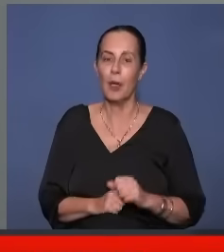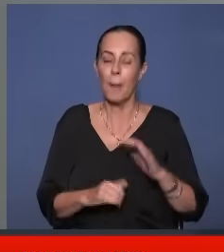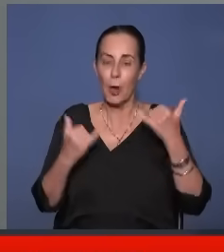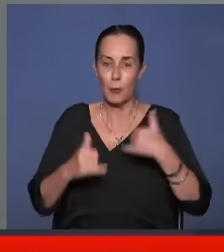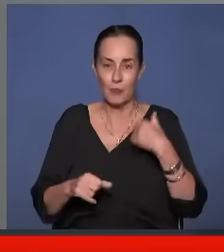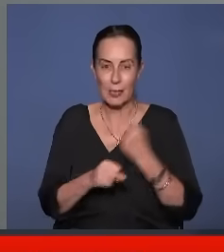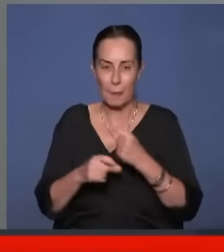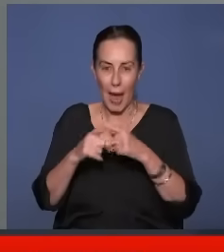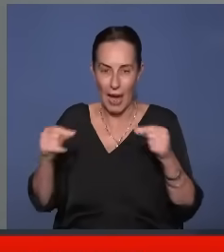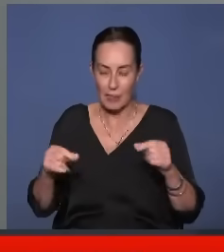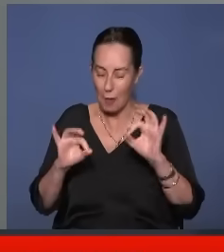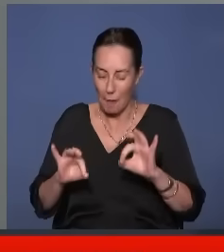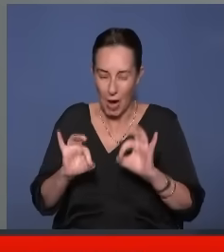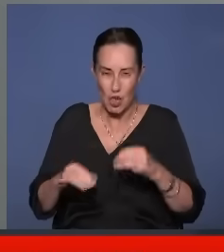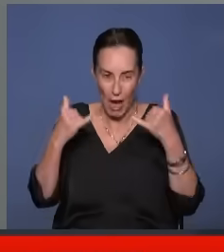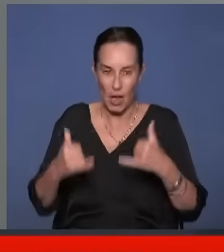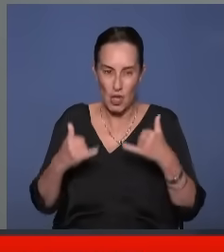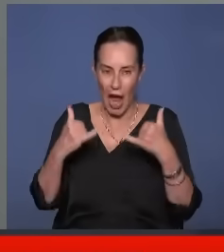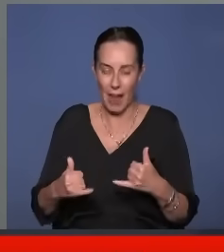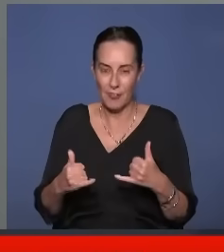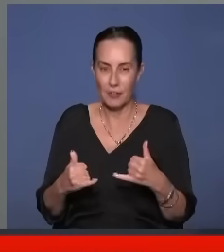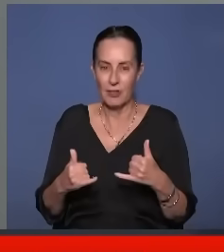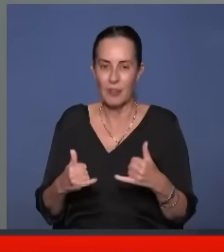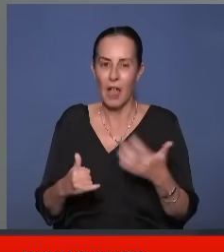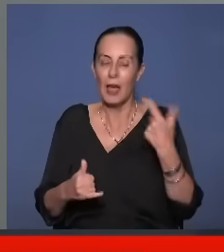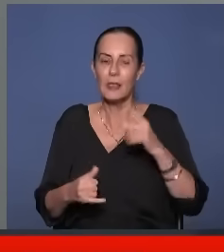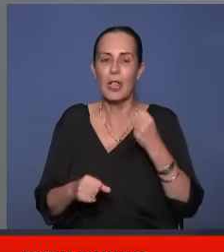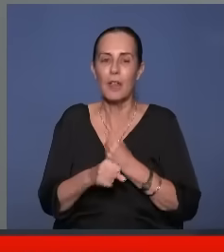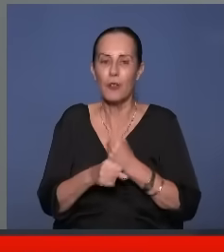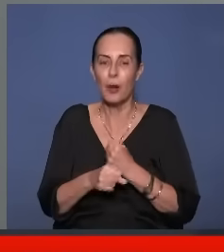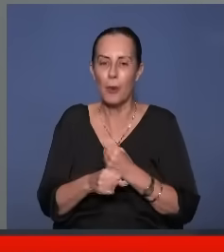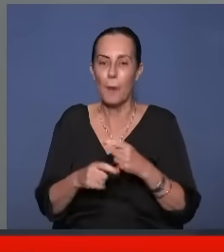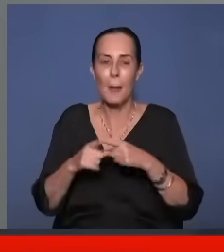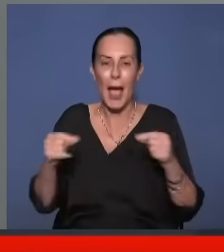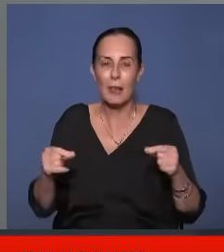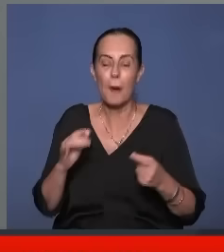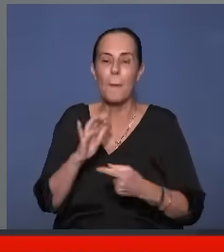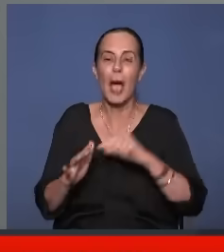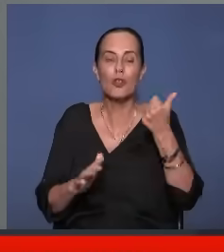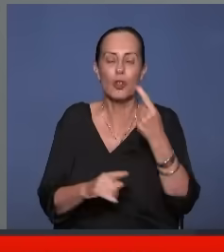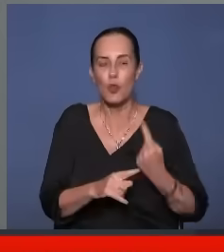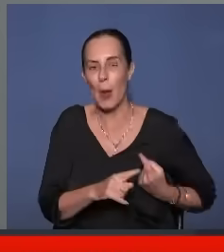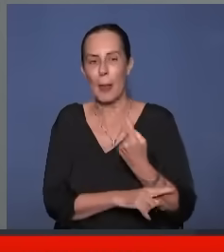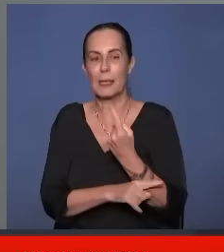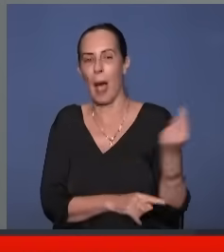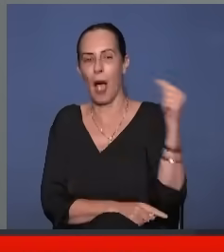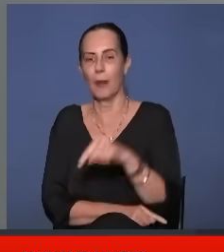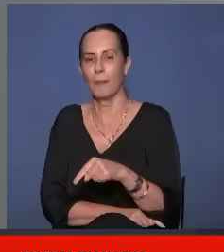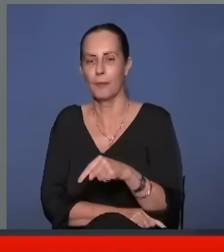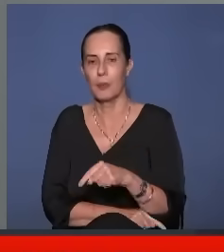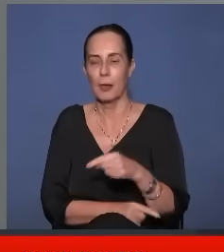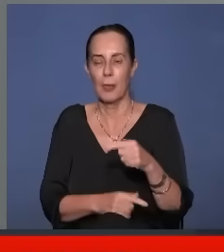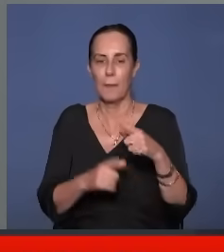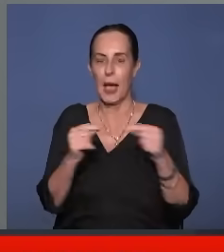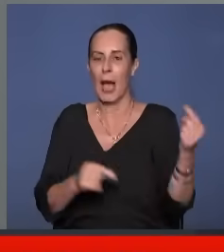אנחנו מבצעים ברצועת עזה, בשעות האלה ממש, היה צריך לבצע ברצועה, בפעם הראשונה שנורה פצמר, מגבול